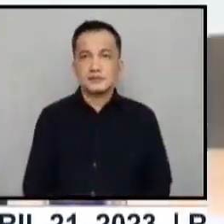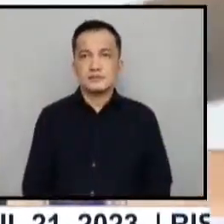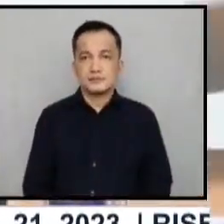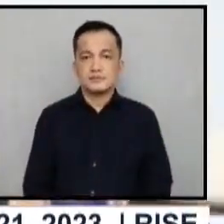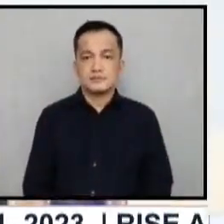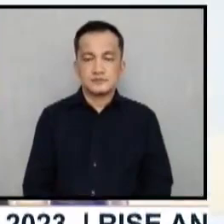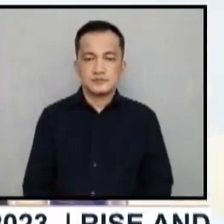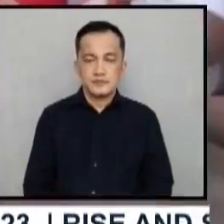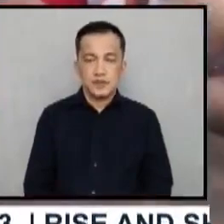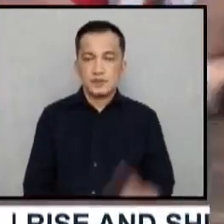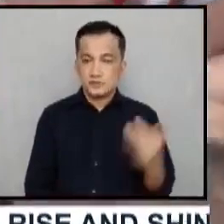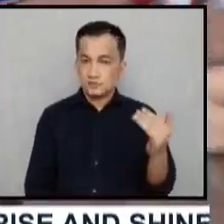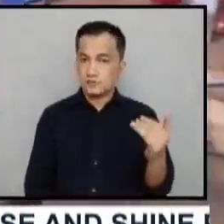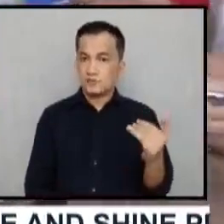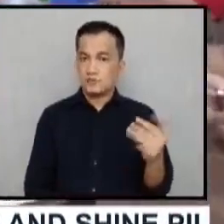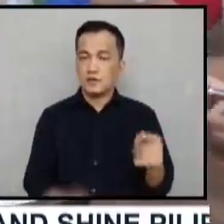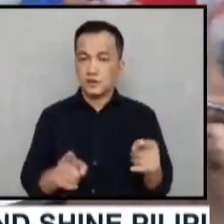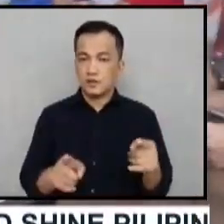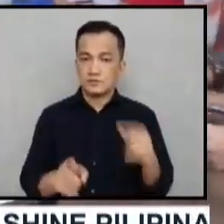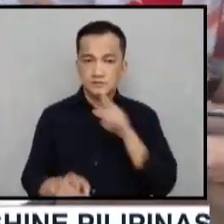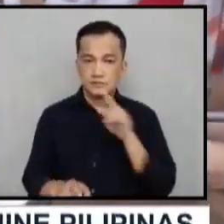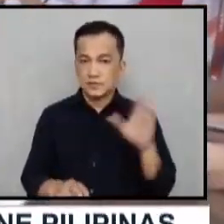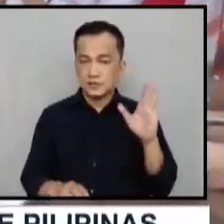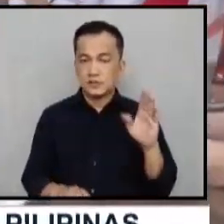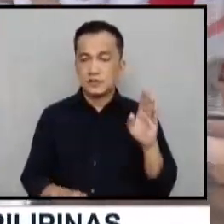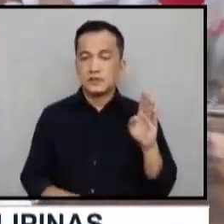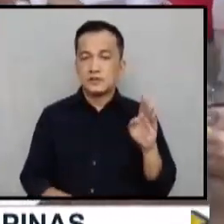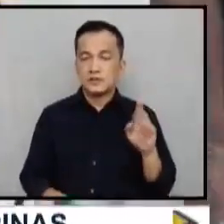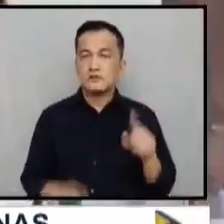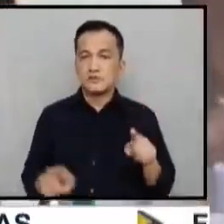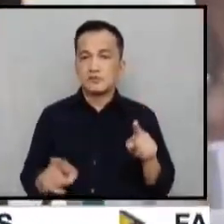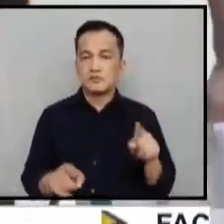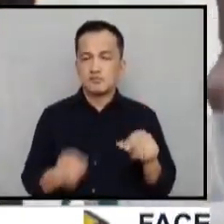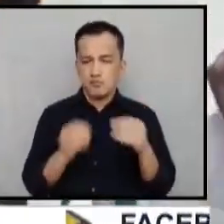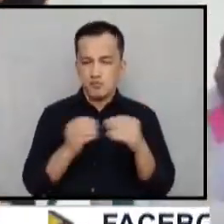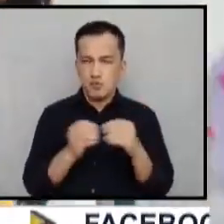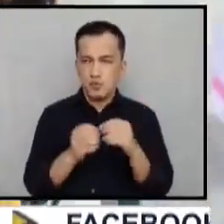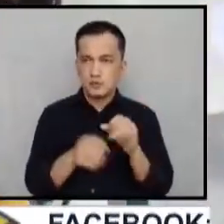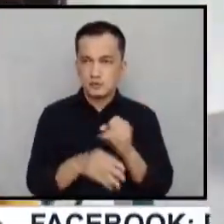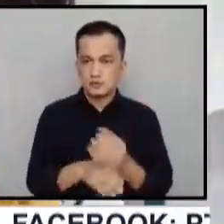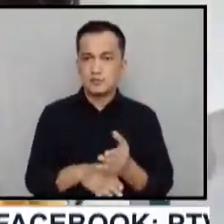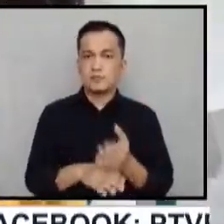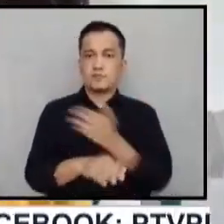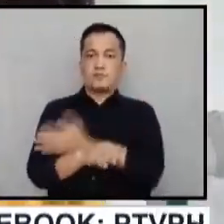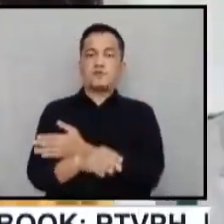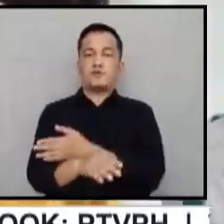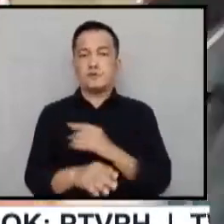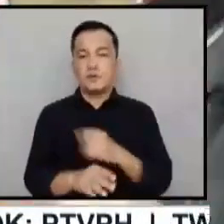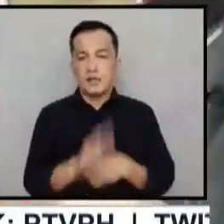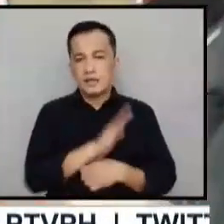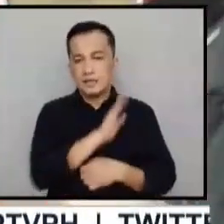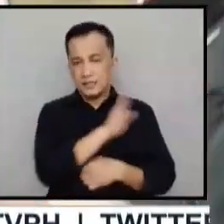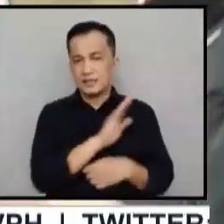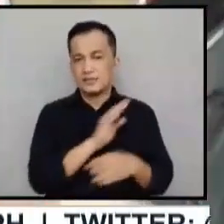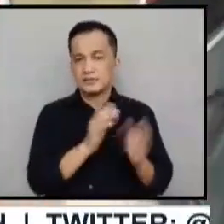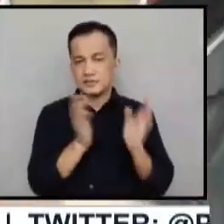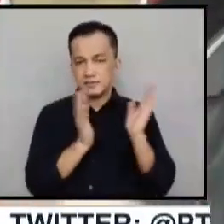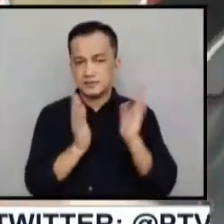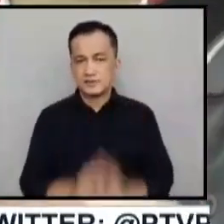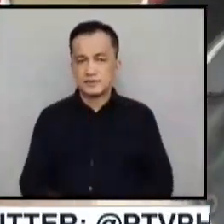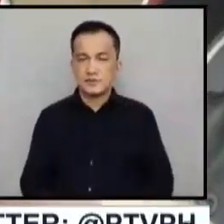Dahil dito ay nangako ang BIR na mas lalo pa nilang pagbubutihin ang kanilang mga serbisyo. Nais